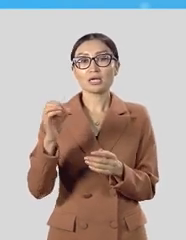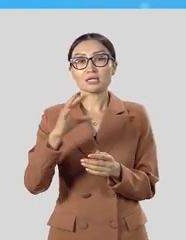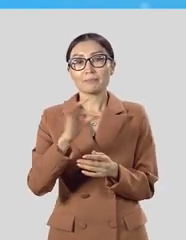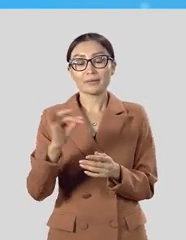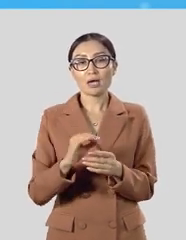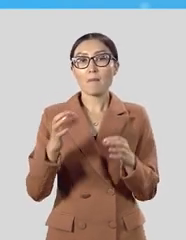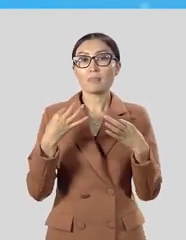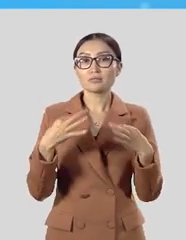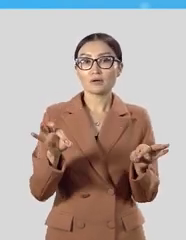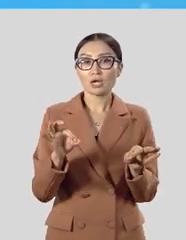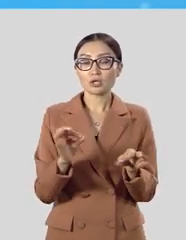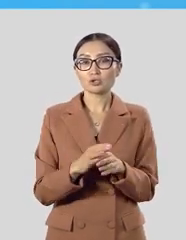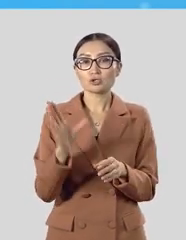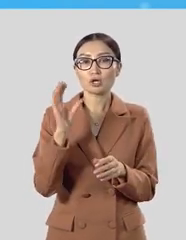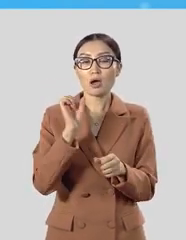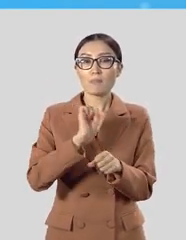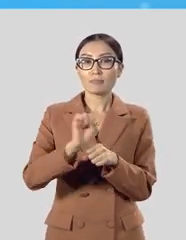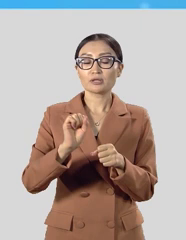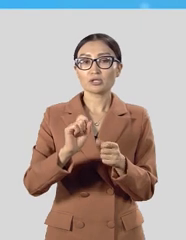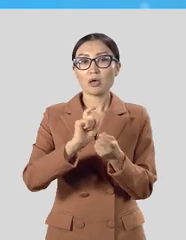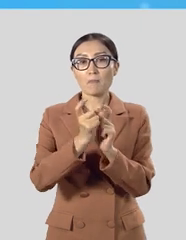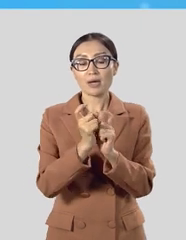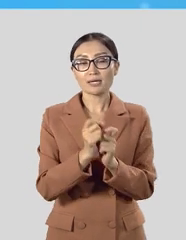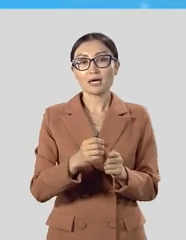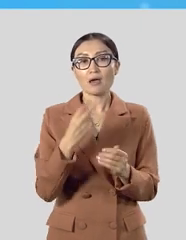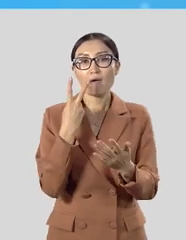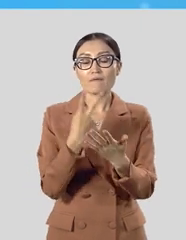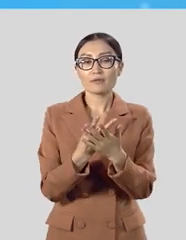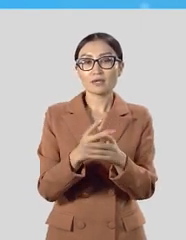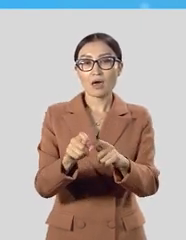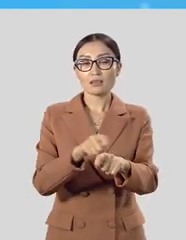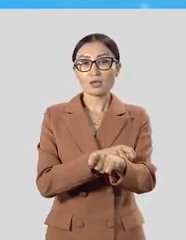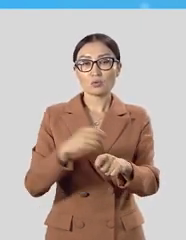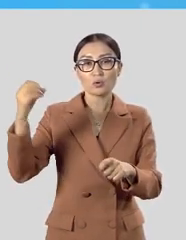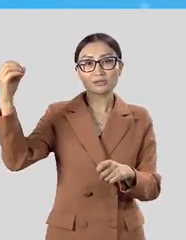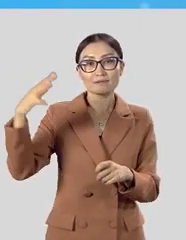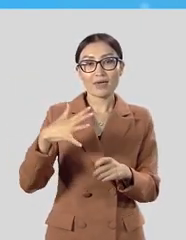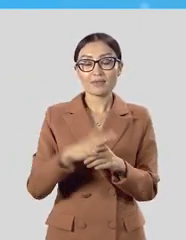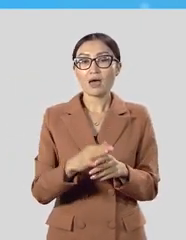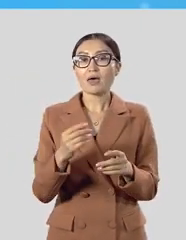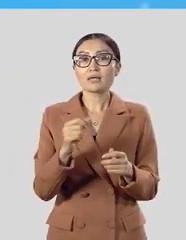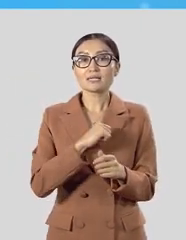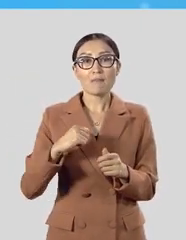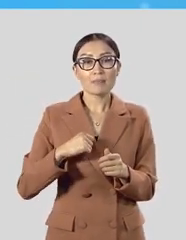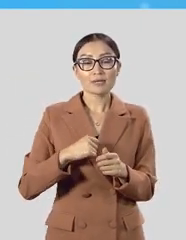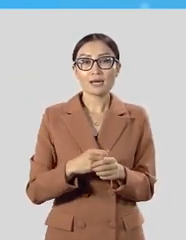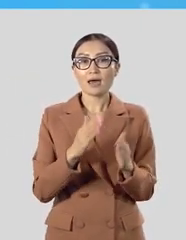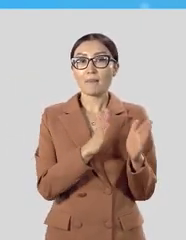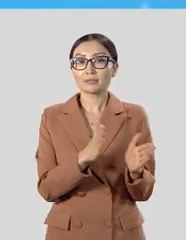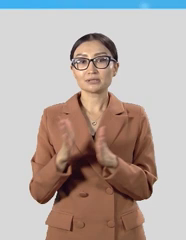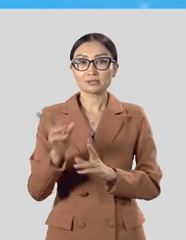микроскопии, позволяющие преодолеть барьер в виде длины волны видимого света. На самом деле, принцип